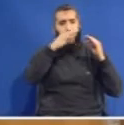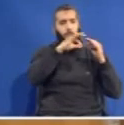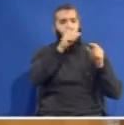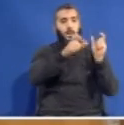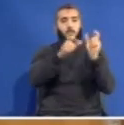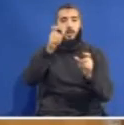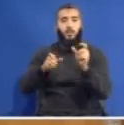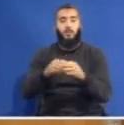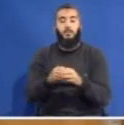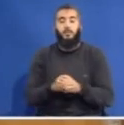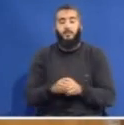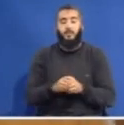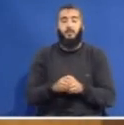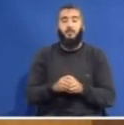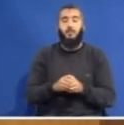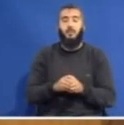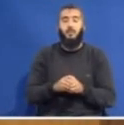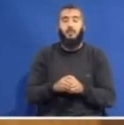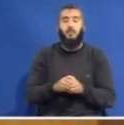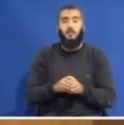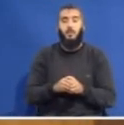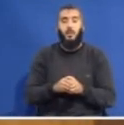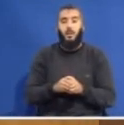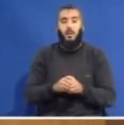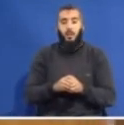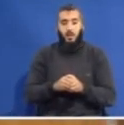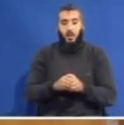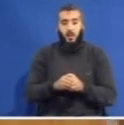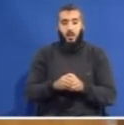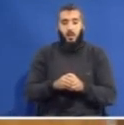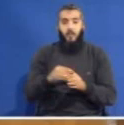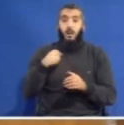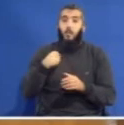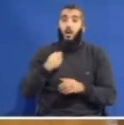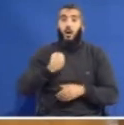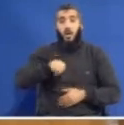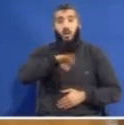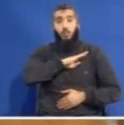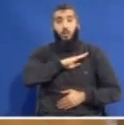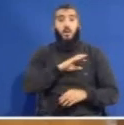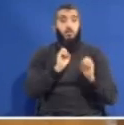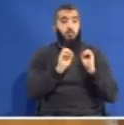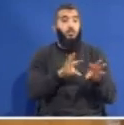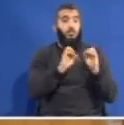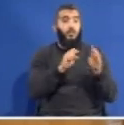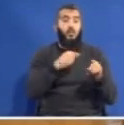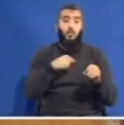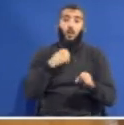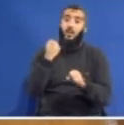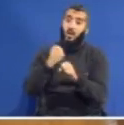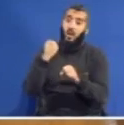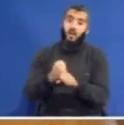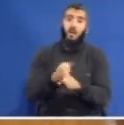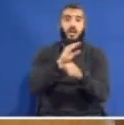من واجبهم، من حج واجب على الرعية علي أنني أعلمهم، أنني أوفر لهم العمل، أنني أوفر لهم